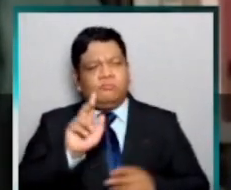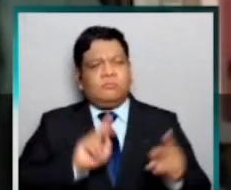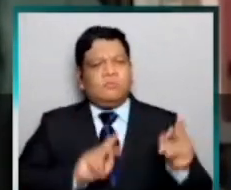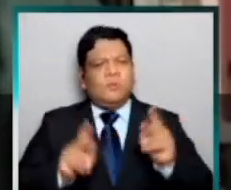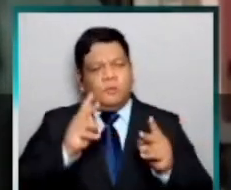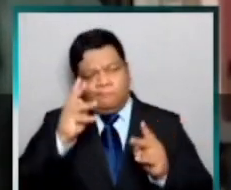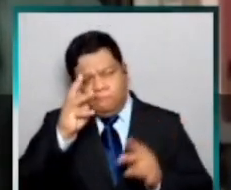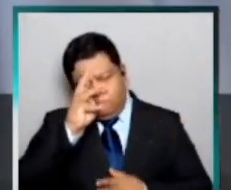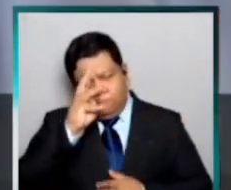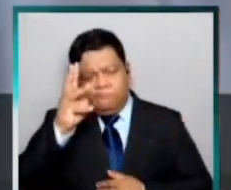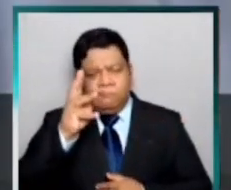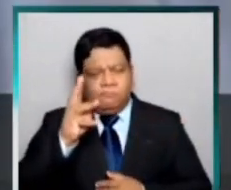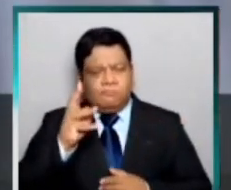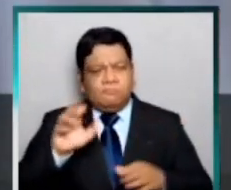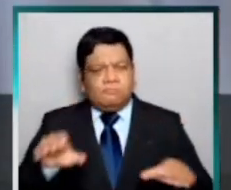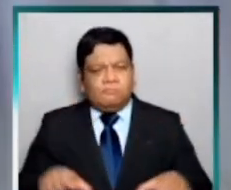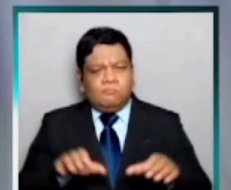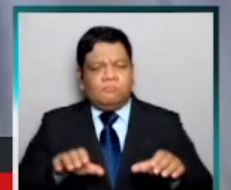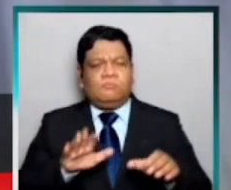to create their own work.